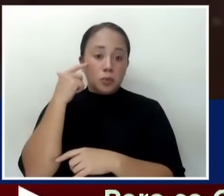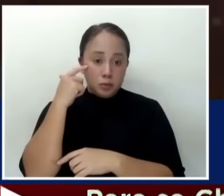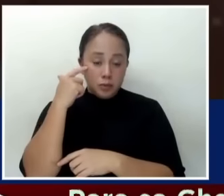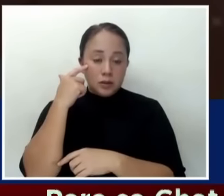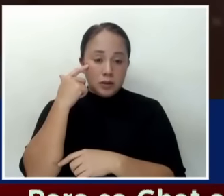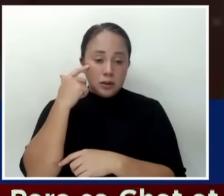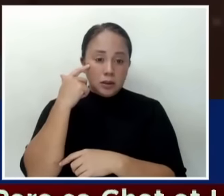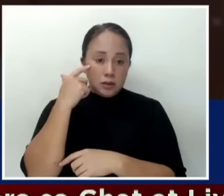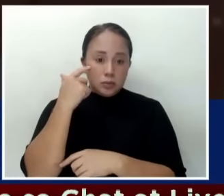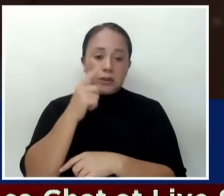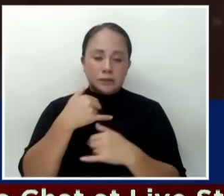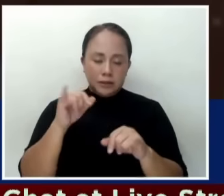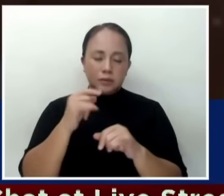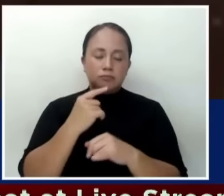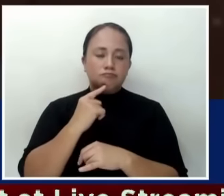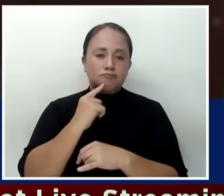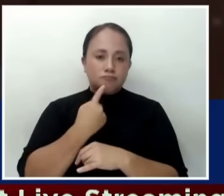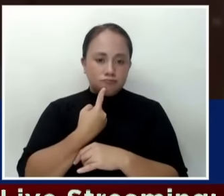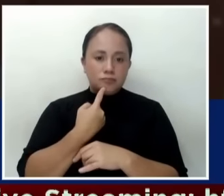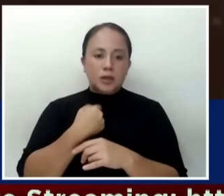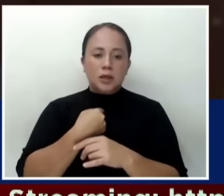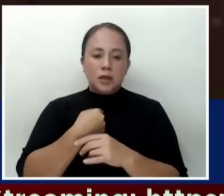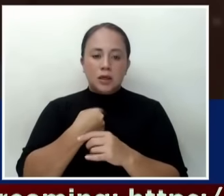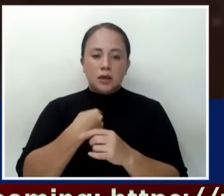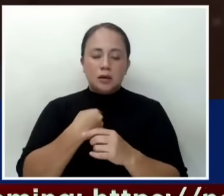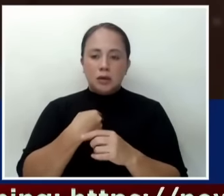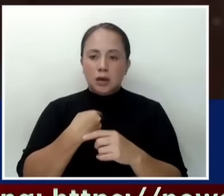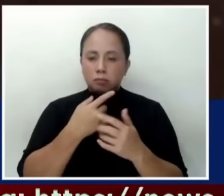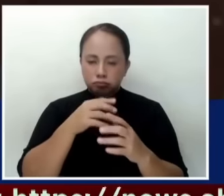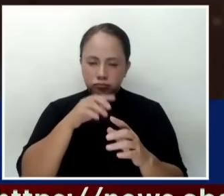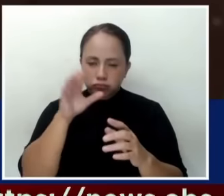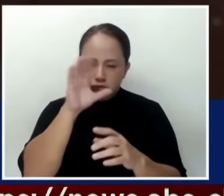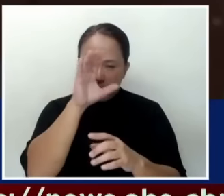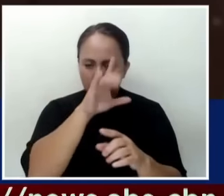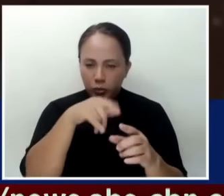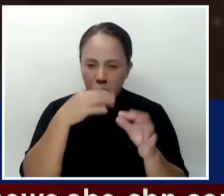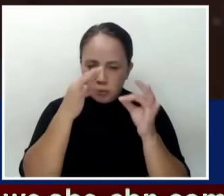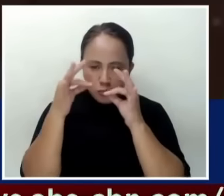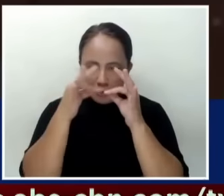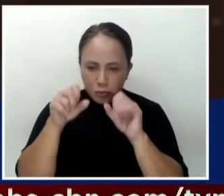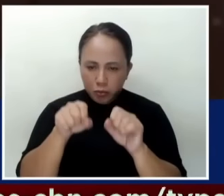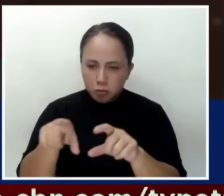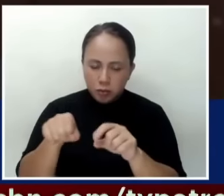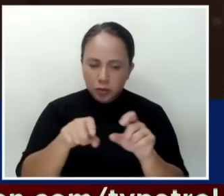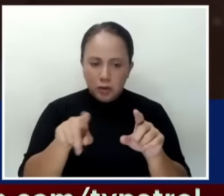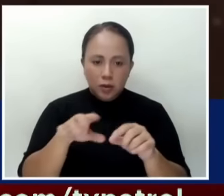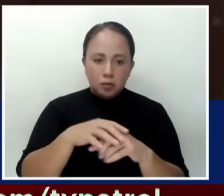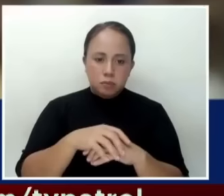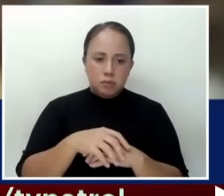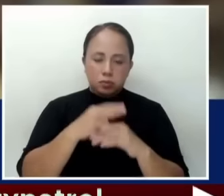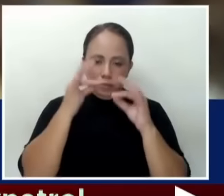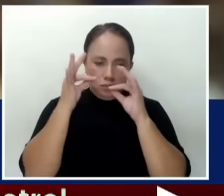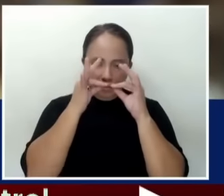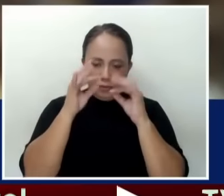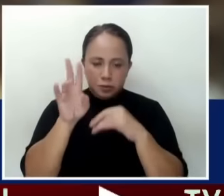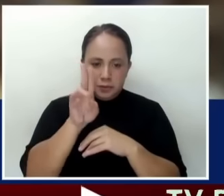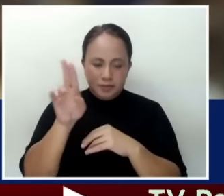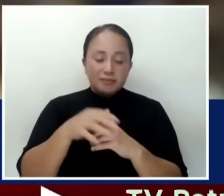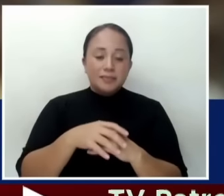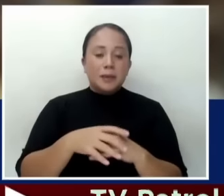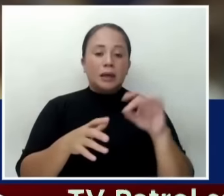still serious, no? In running after drug traffickers and yung mga drug users. Kulong ang